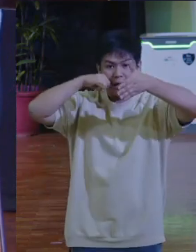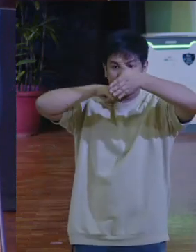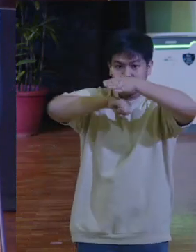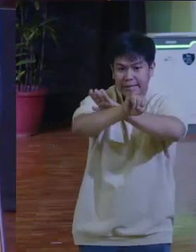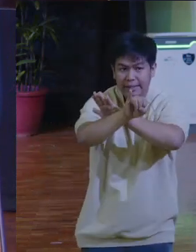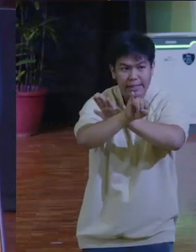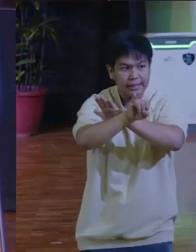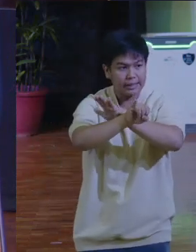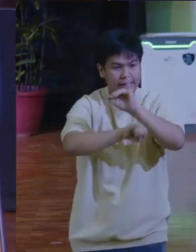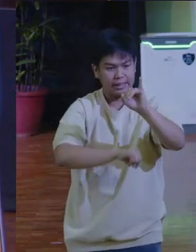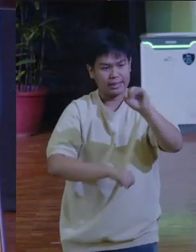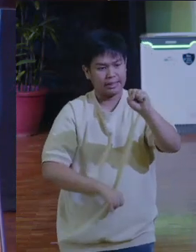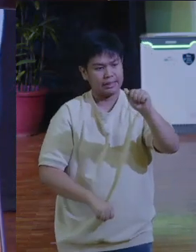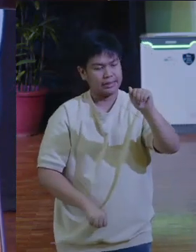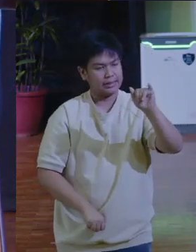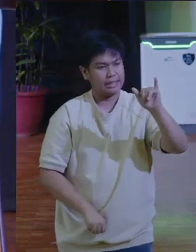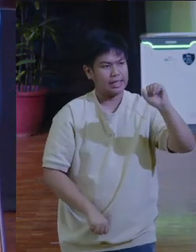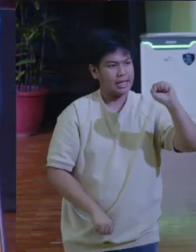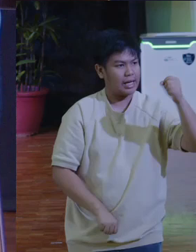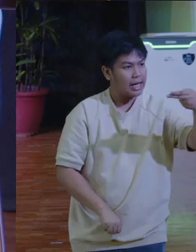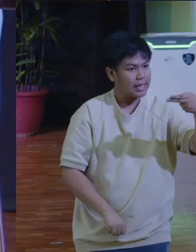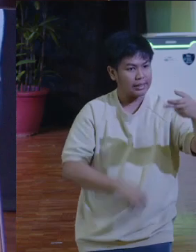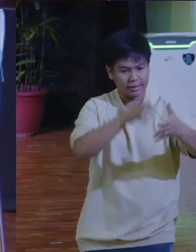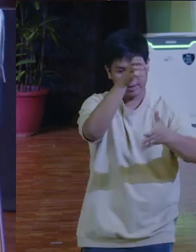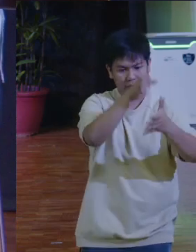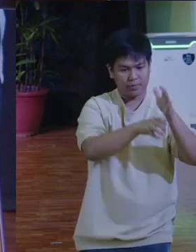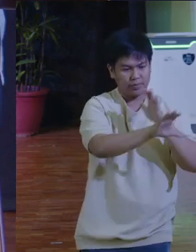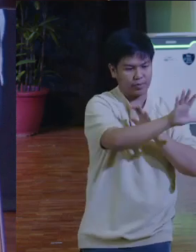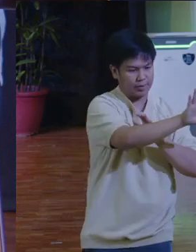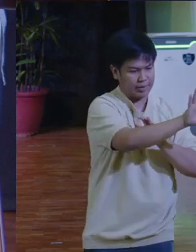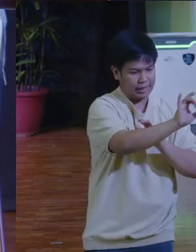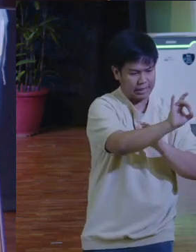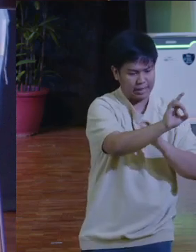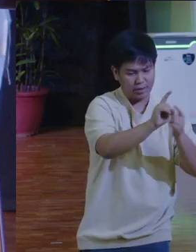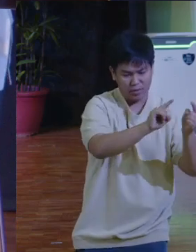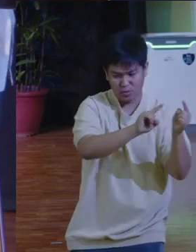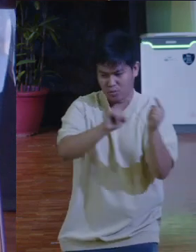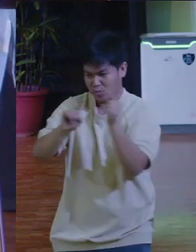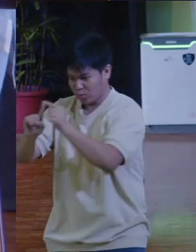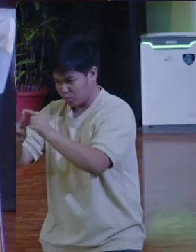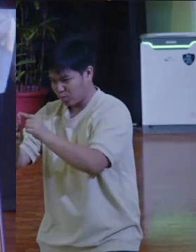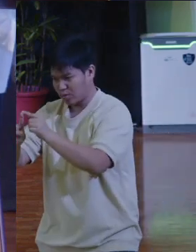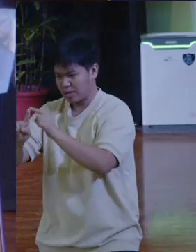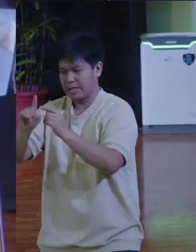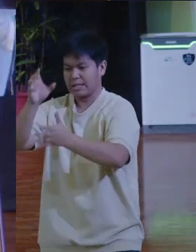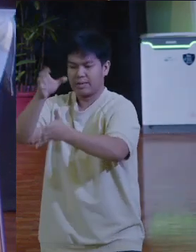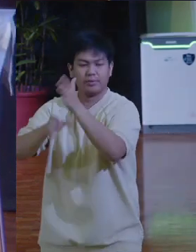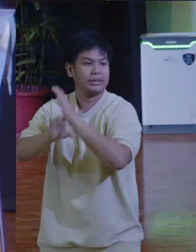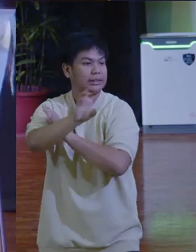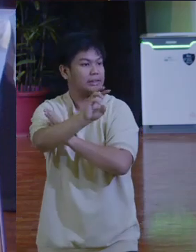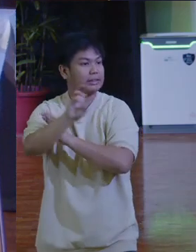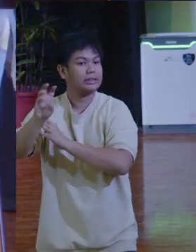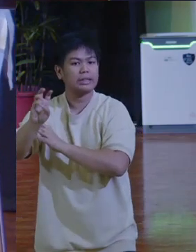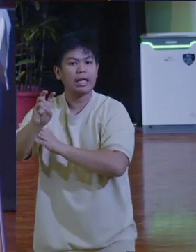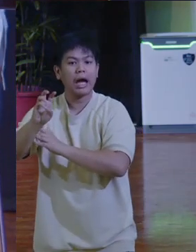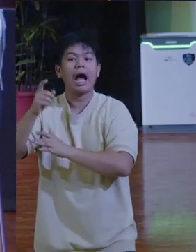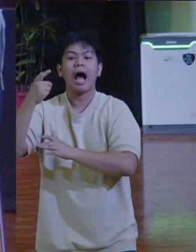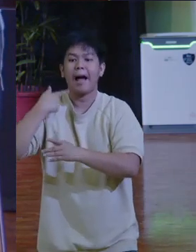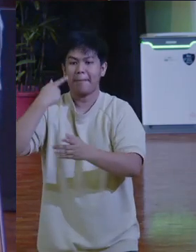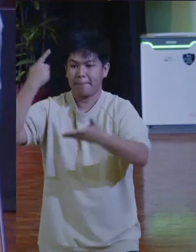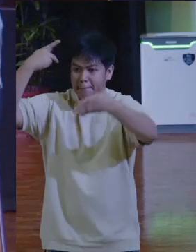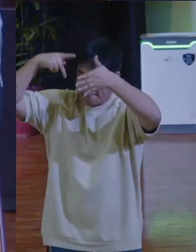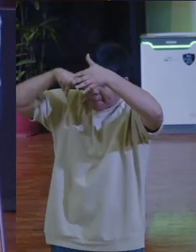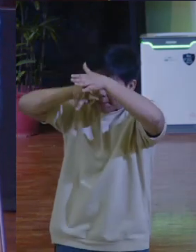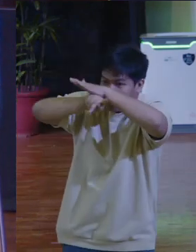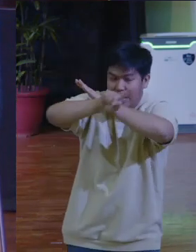ang section po na ito ay mula sa chapter 58 hanggang 66. Doon po napapaloob ang mga propesiya para